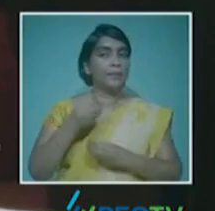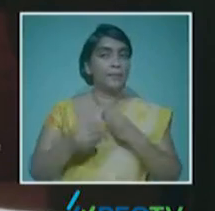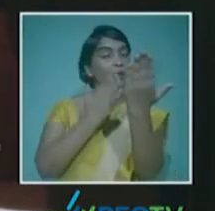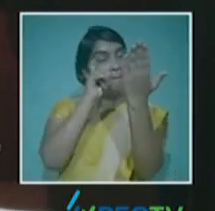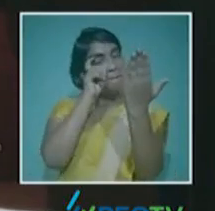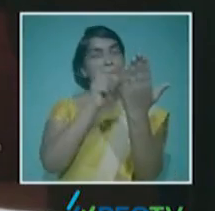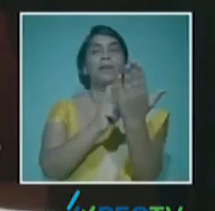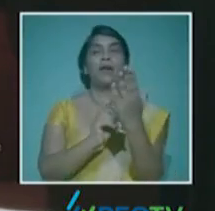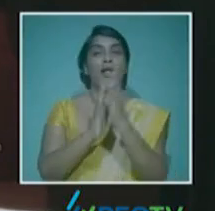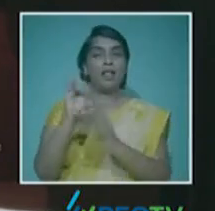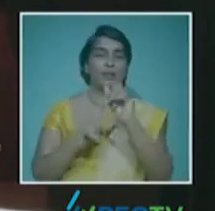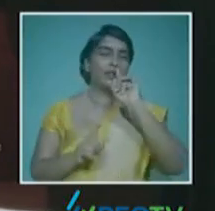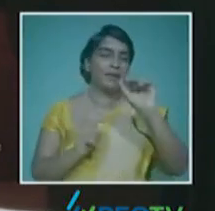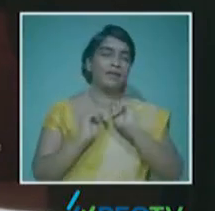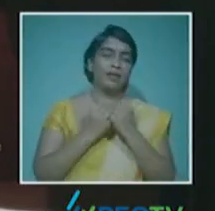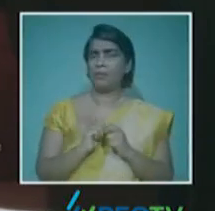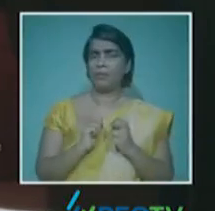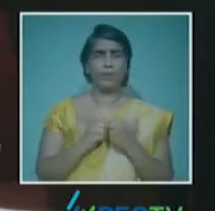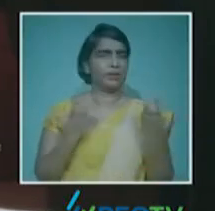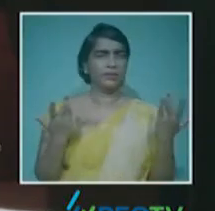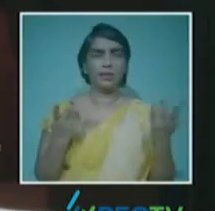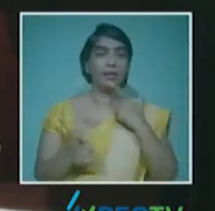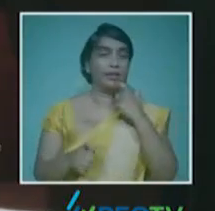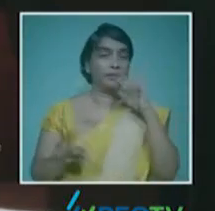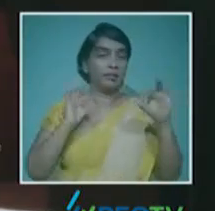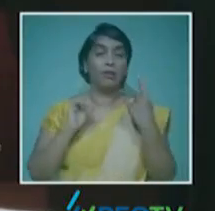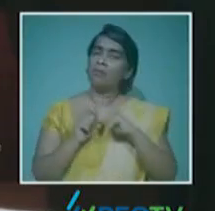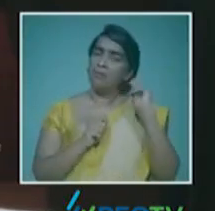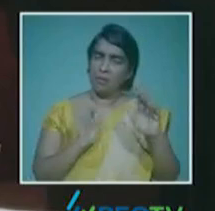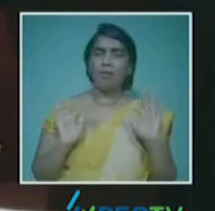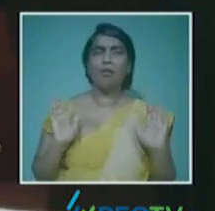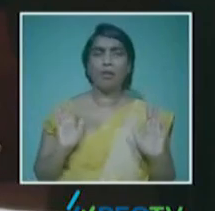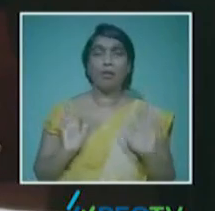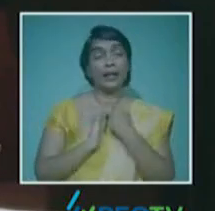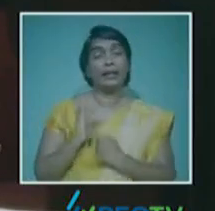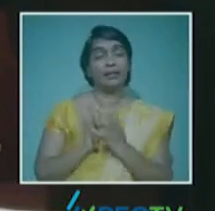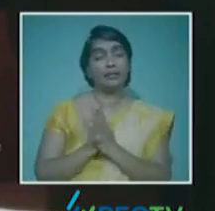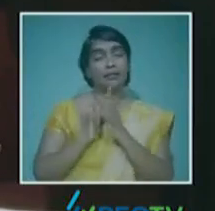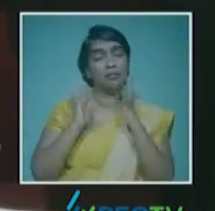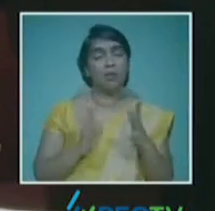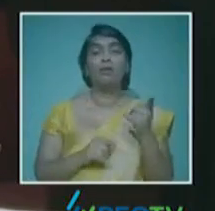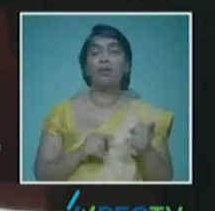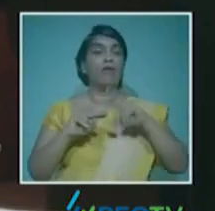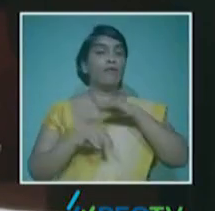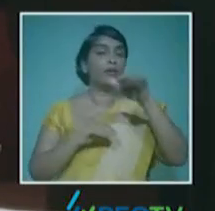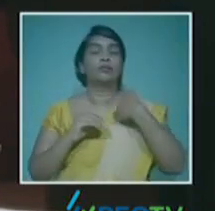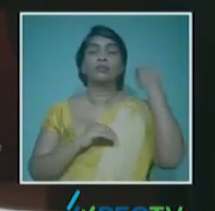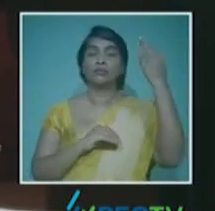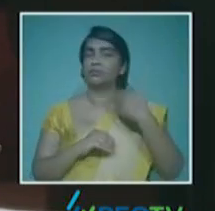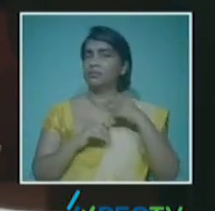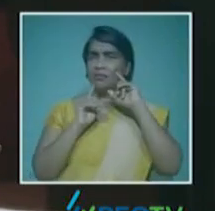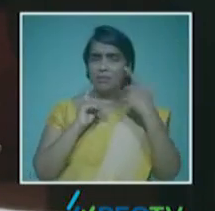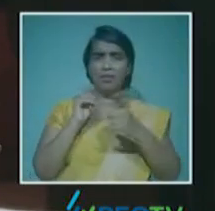තිබෙන දේ ඔබතුමාගෙන් අහලා වැඩ නැහැ මොකද හැමදේම හොඳයිනේ වතුකම් කරුවන්ට 1000 හම් වෙනවා හැබැයි කොන්දේසි ගණනාවක් එක තමයි ඒ 1000 හම් වෙන්නේ මන් දන්නේ